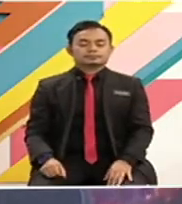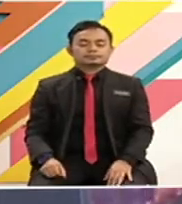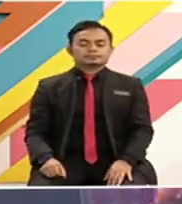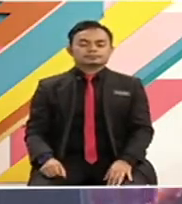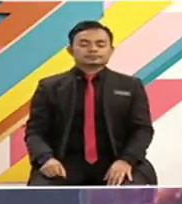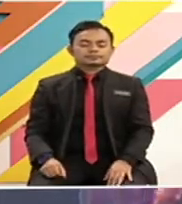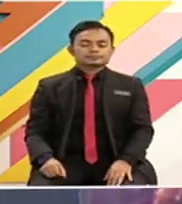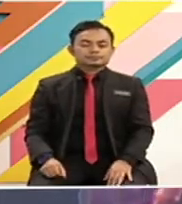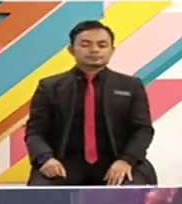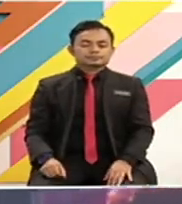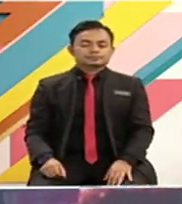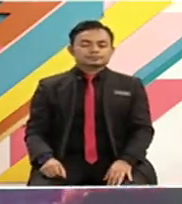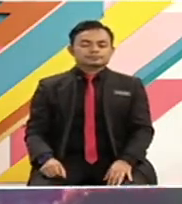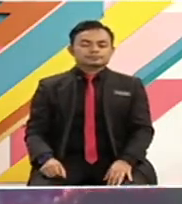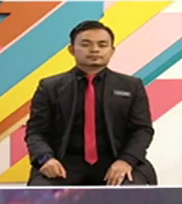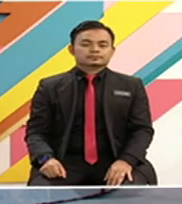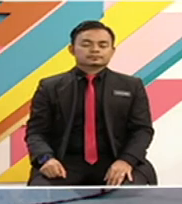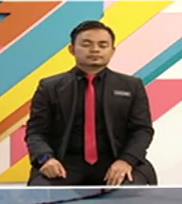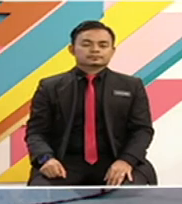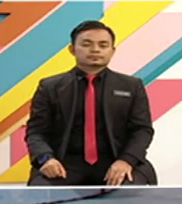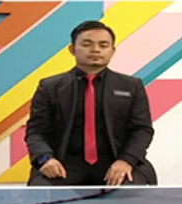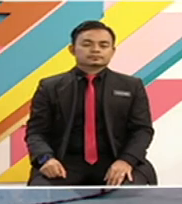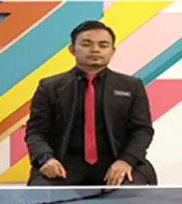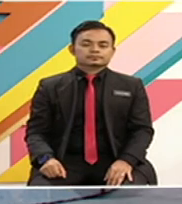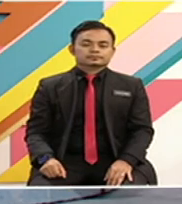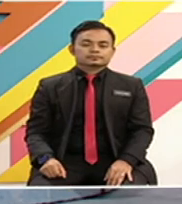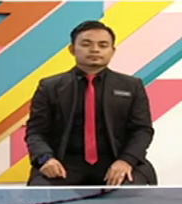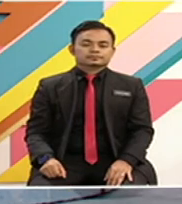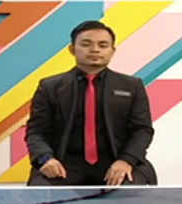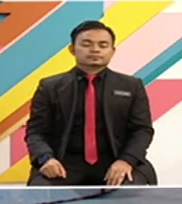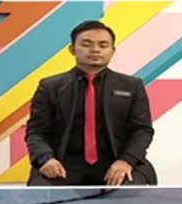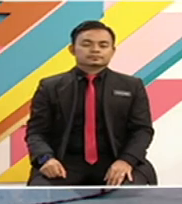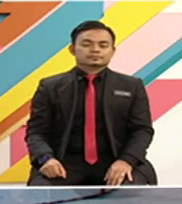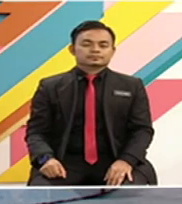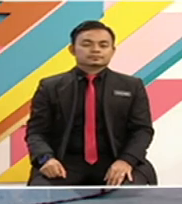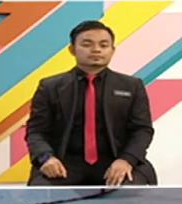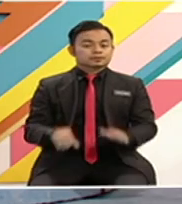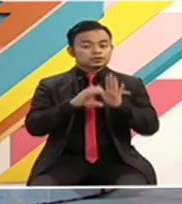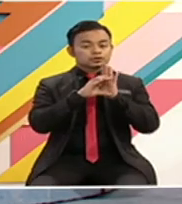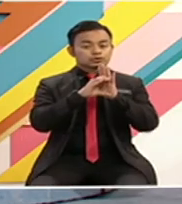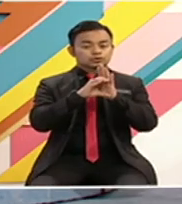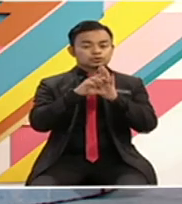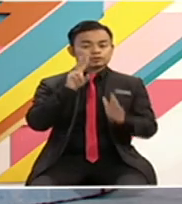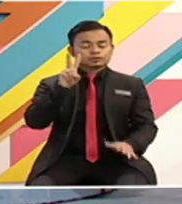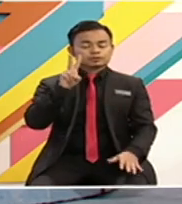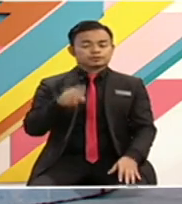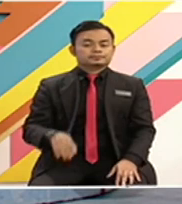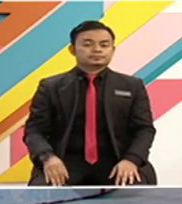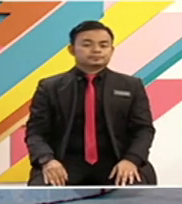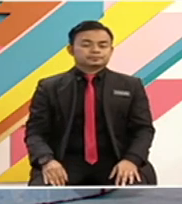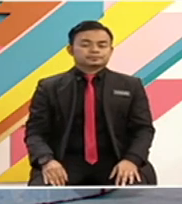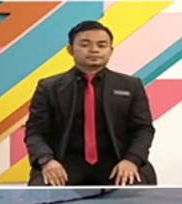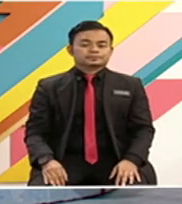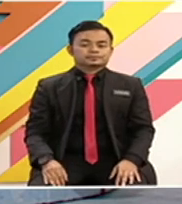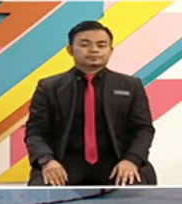ah jadi kontraknya ini garis ten Oke kepada cowok apa nih contoh yang kedua betina so kita boleh angka